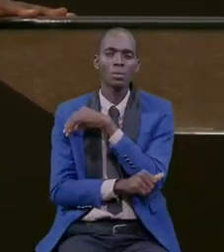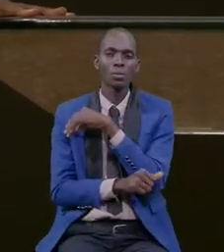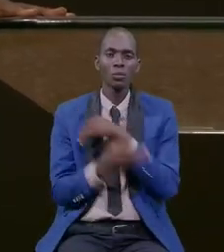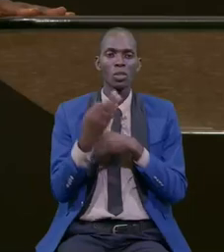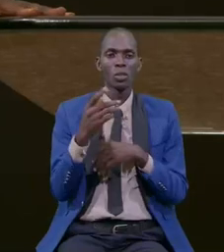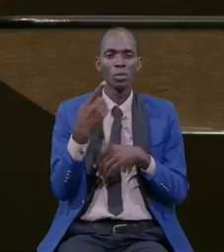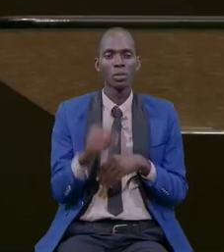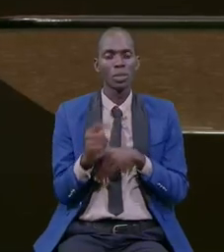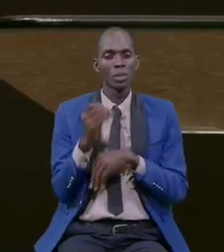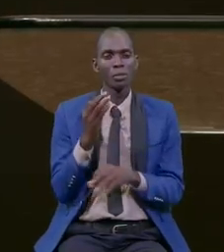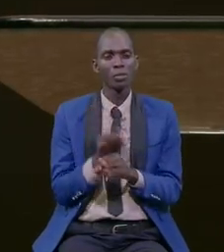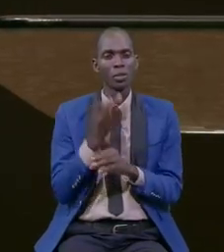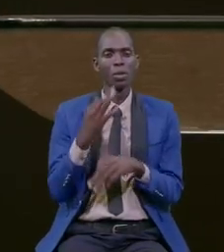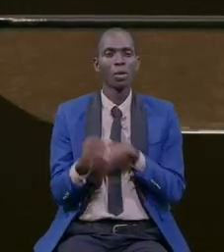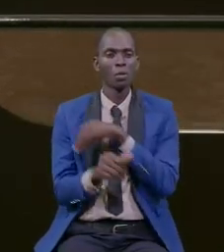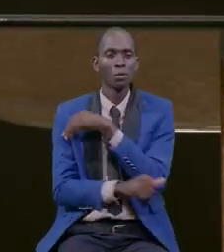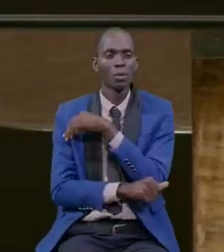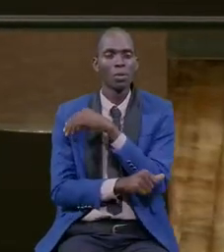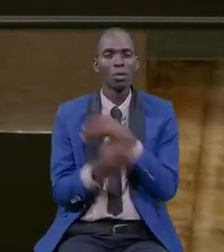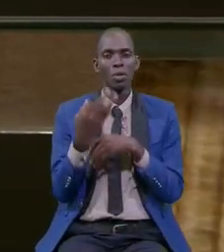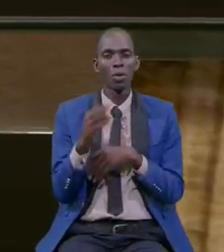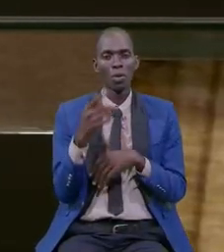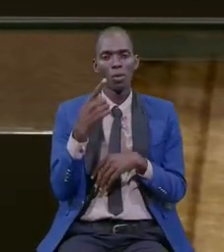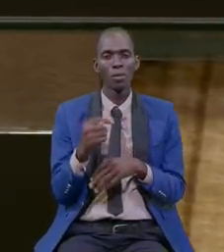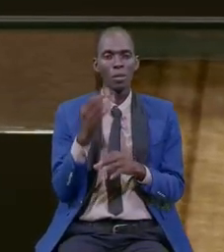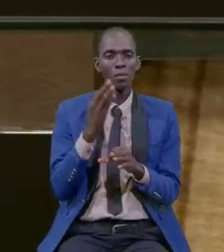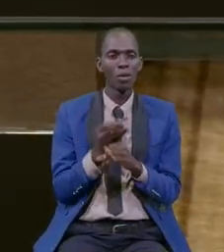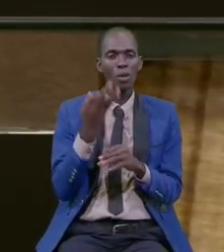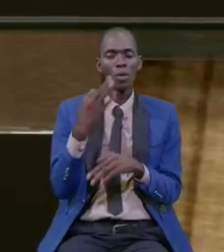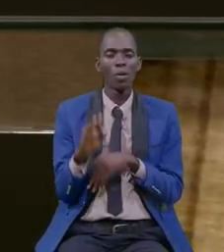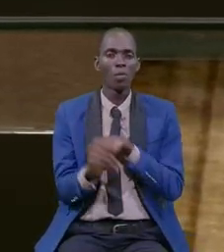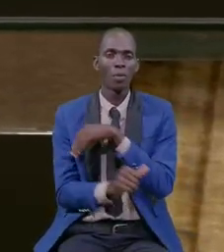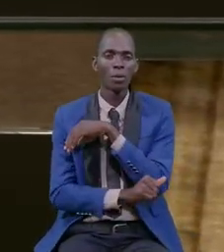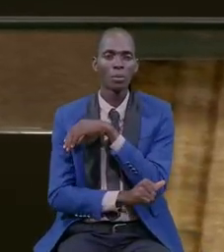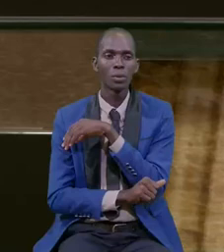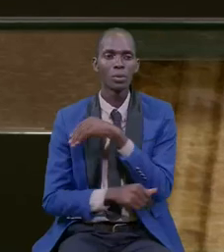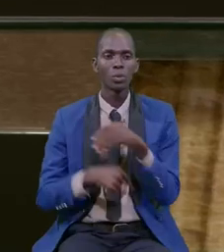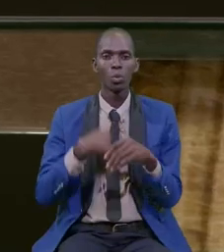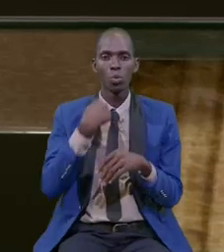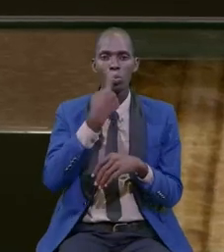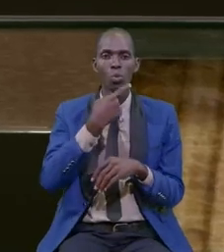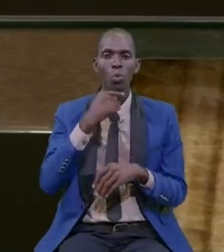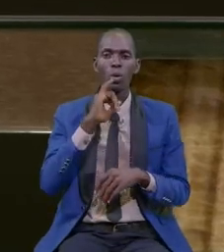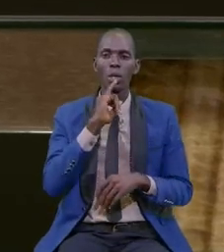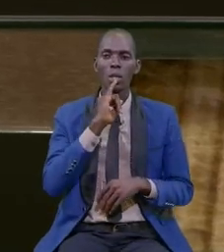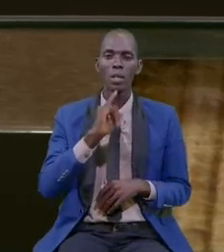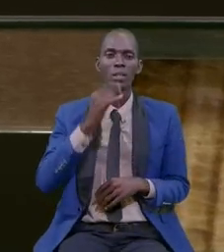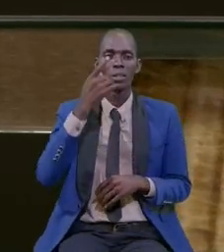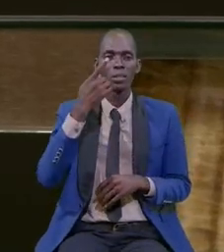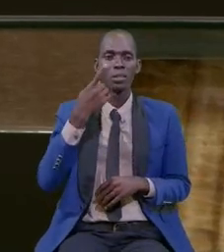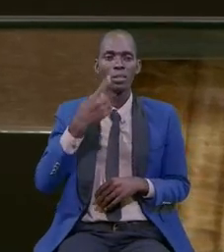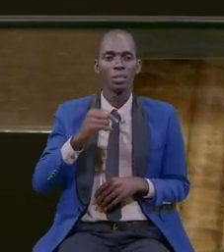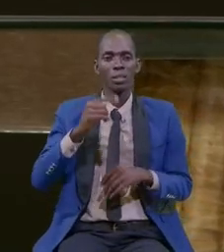foi d'Abraham la foi d'Abraham notre Père